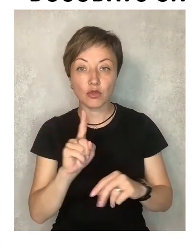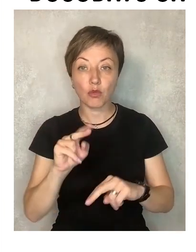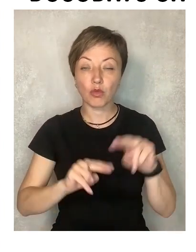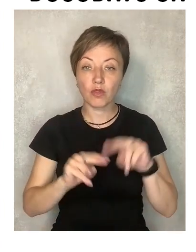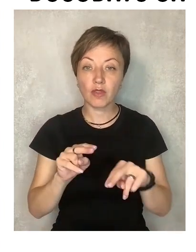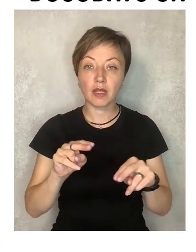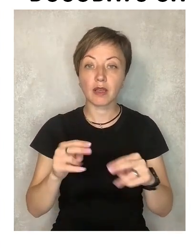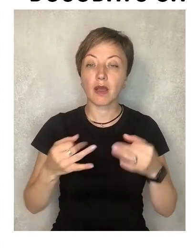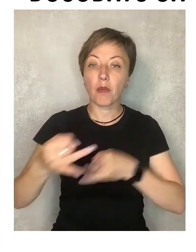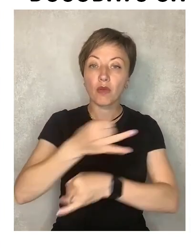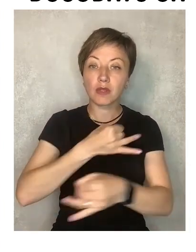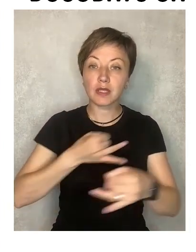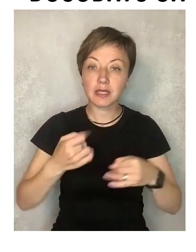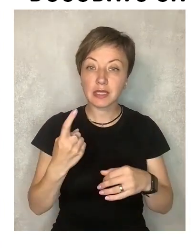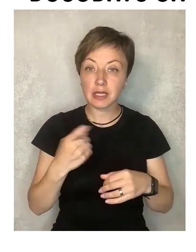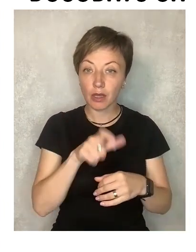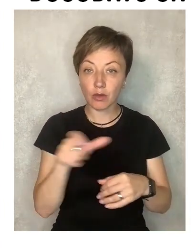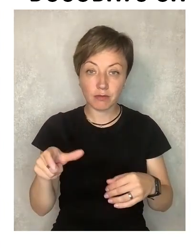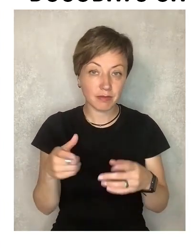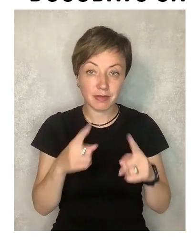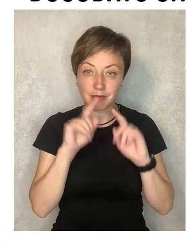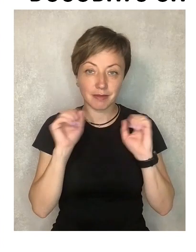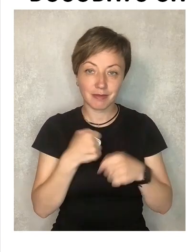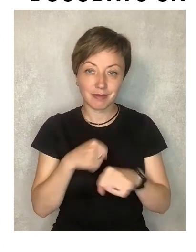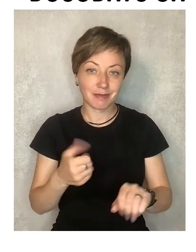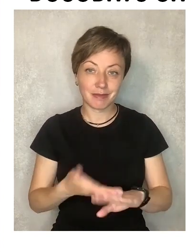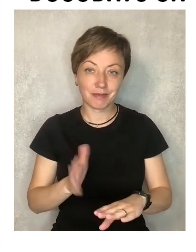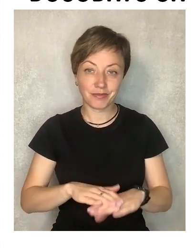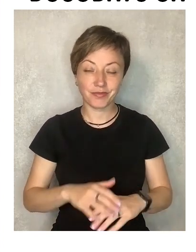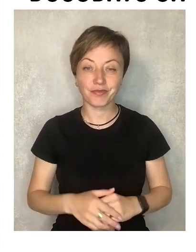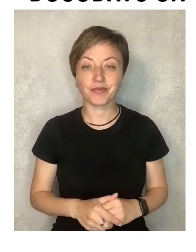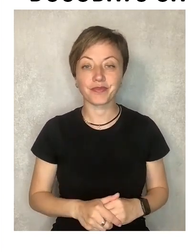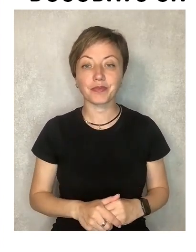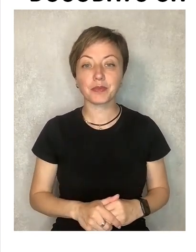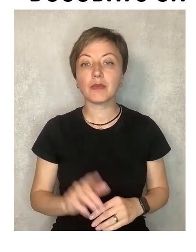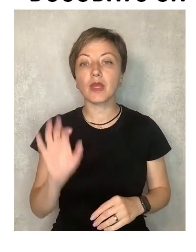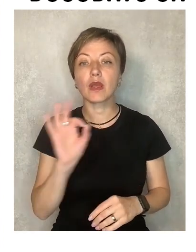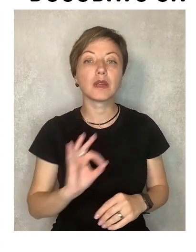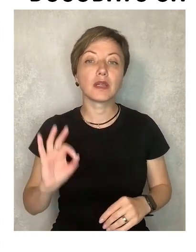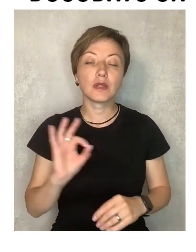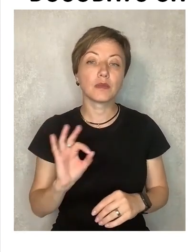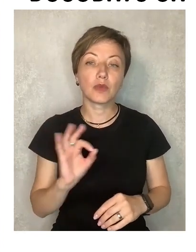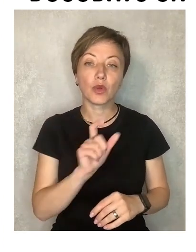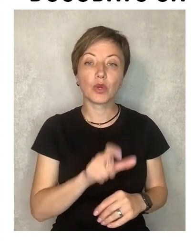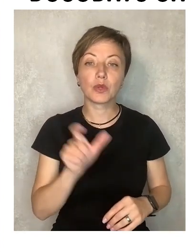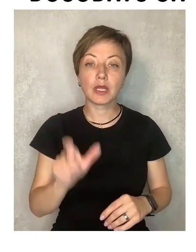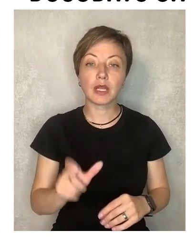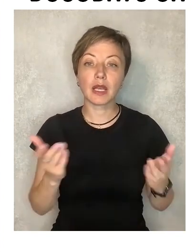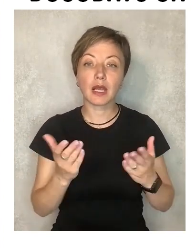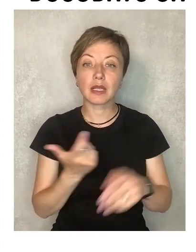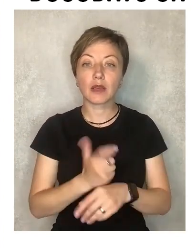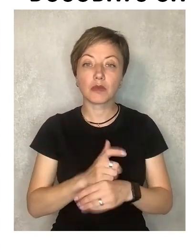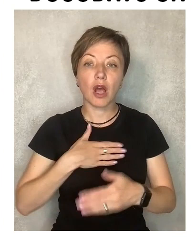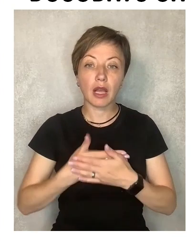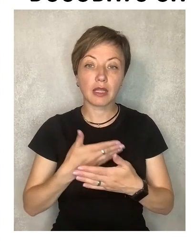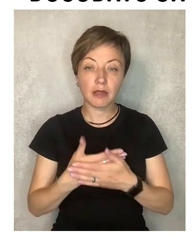діалог одночасно зі 100 людьми, ну це доволі тяжко. Що стосується тих людей, які якраз найбільш активні, вони